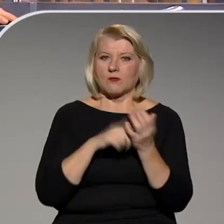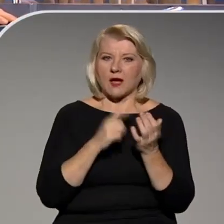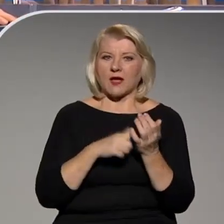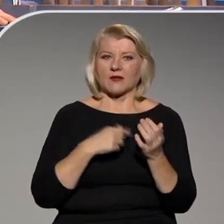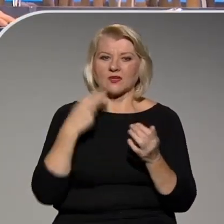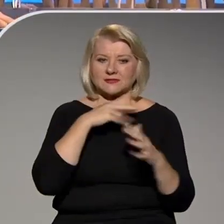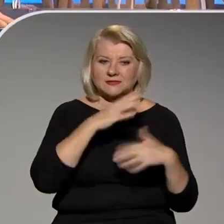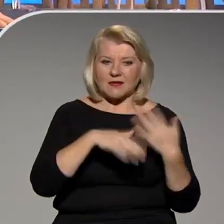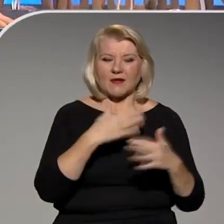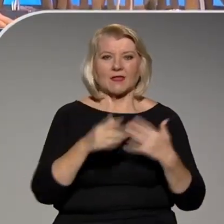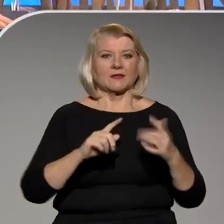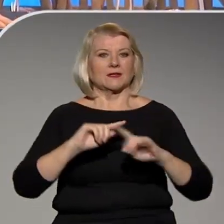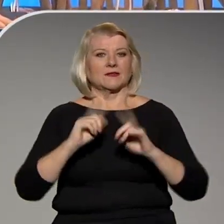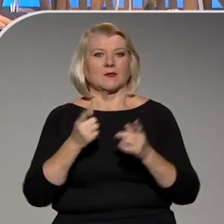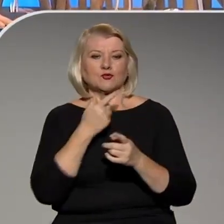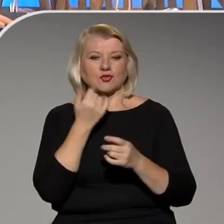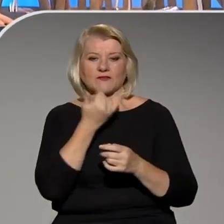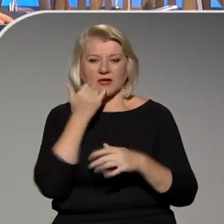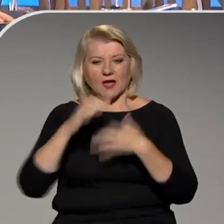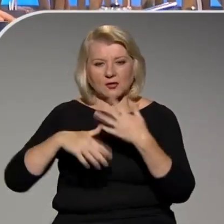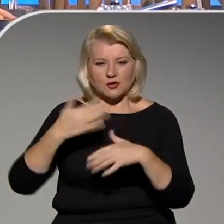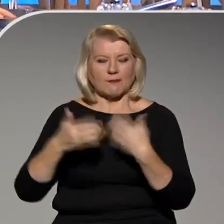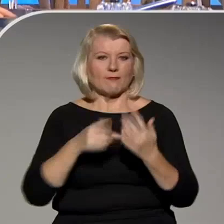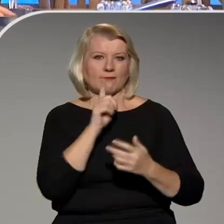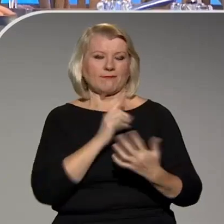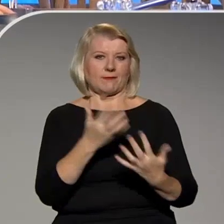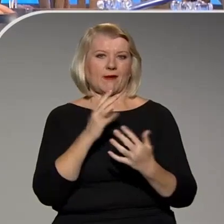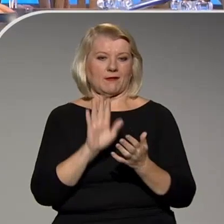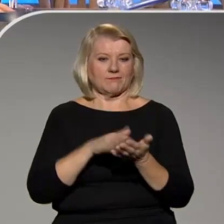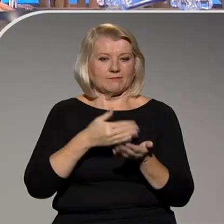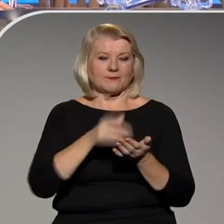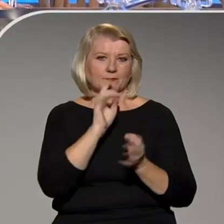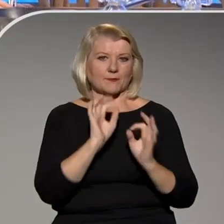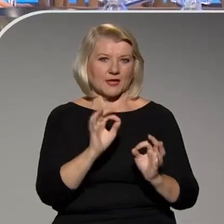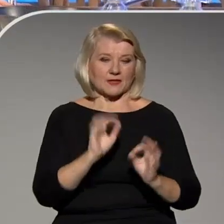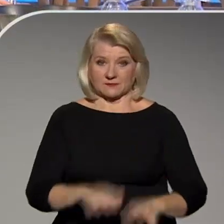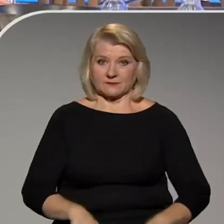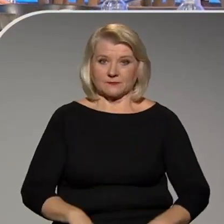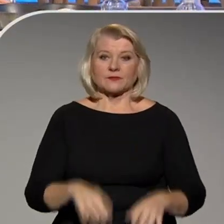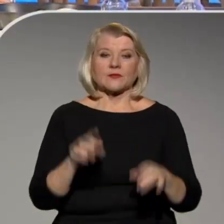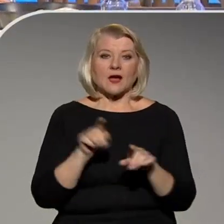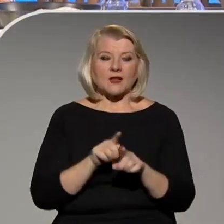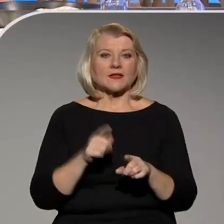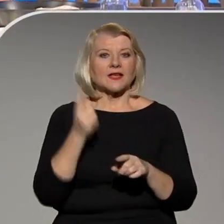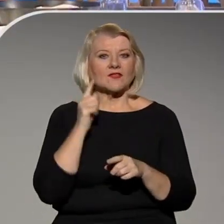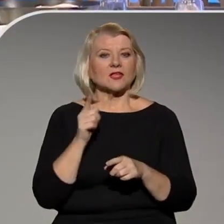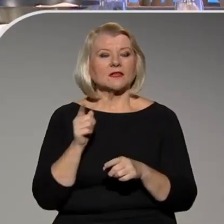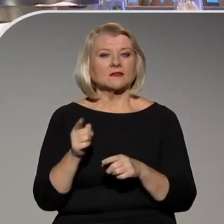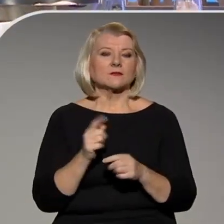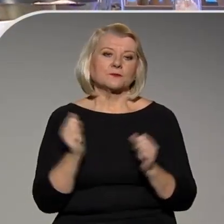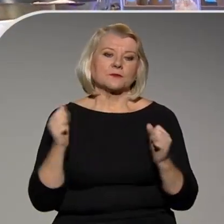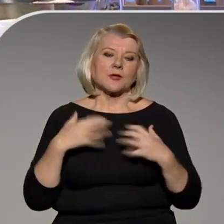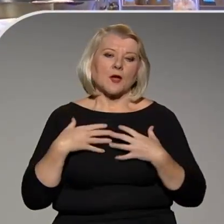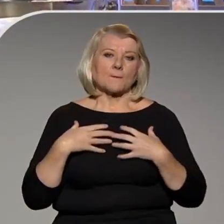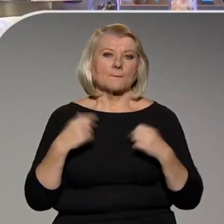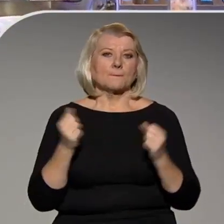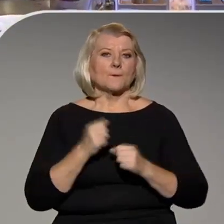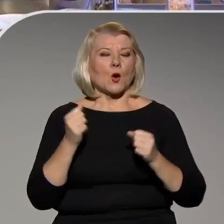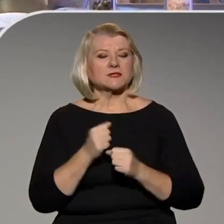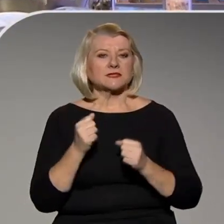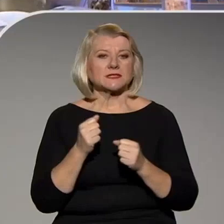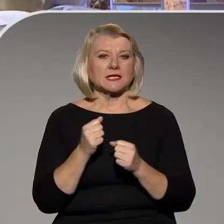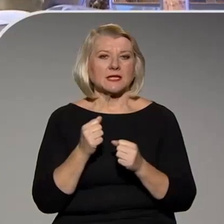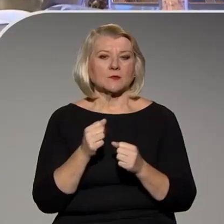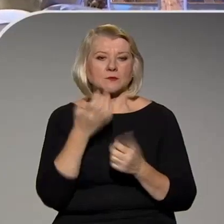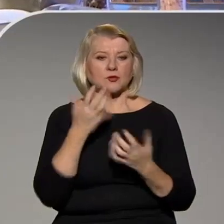červenou řepou, takže to je další inspirace, ale vy nám také prozradíte, jaký je váš recept na podzimní nachlazení. Vy budete určitě tušit, co je pro nás dobře, to je